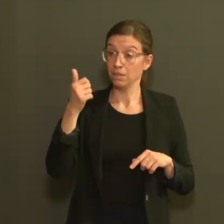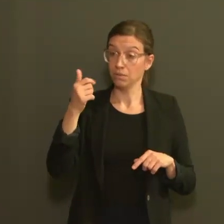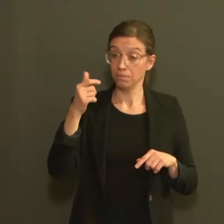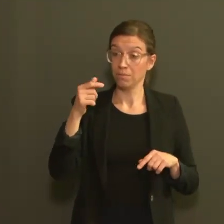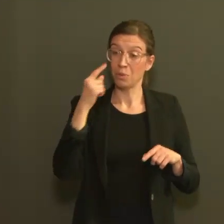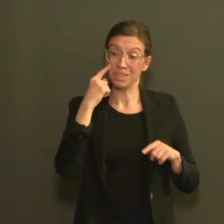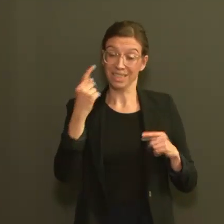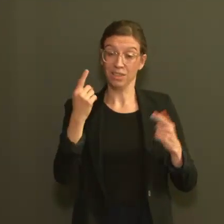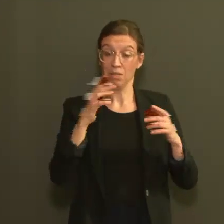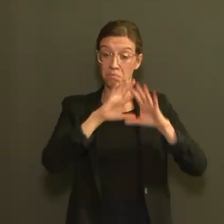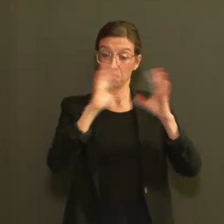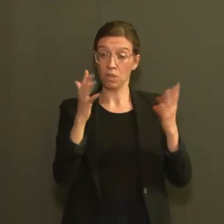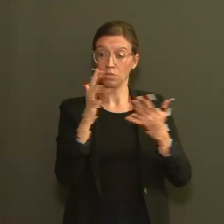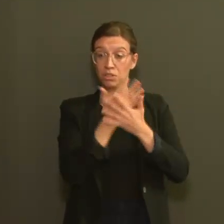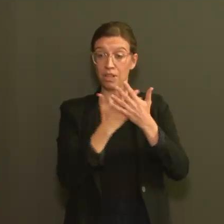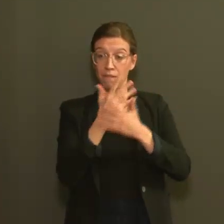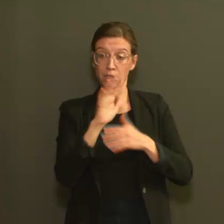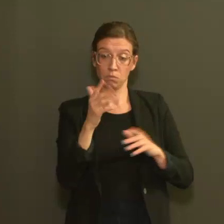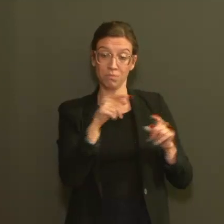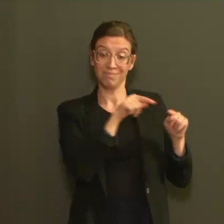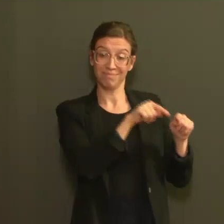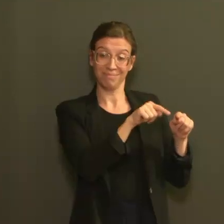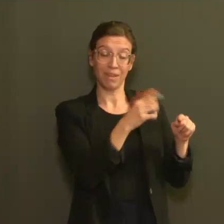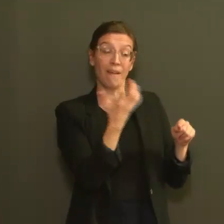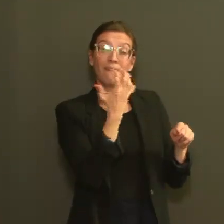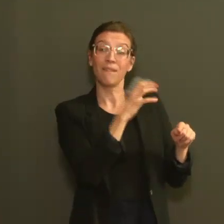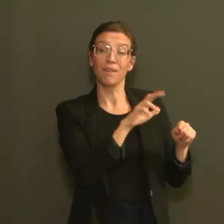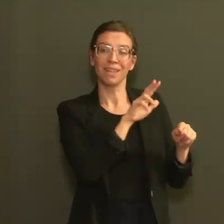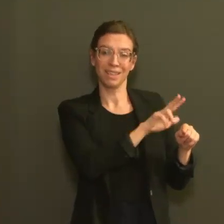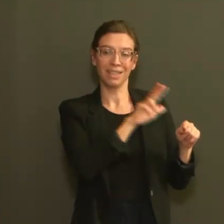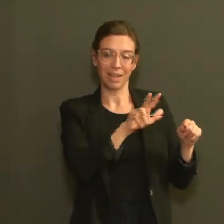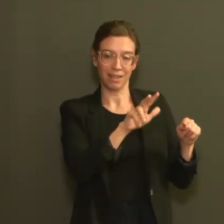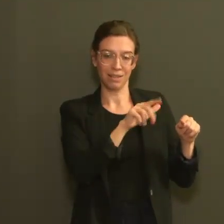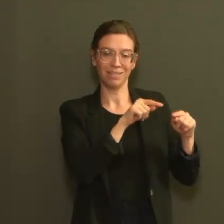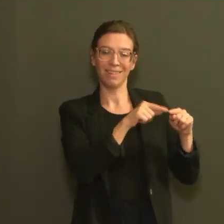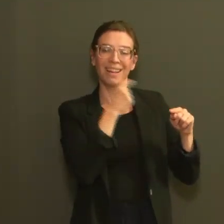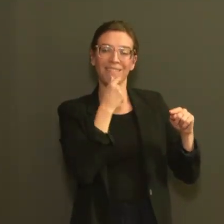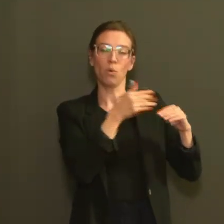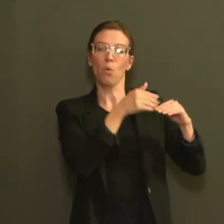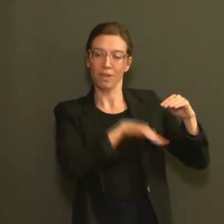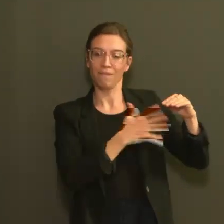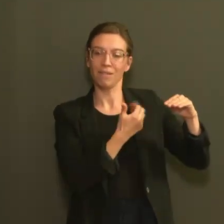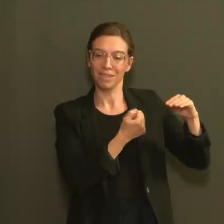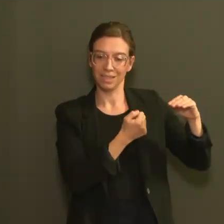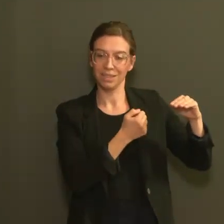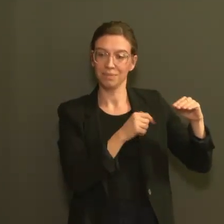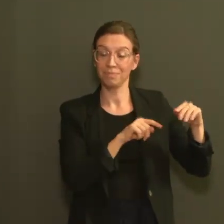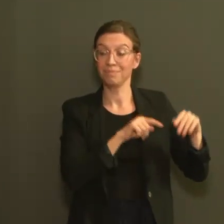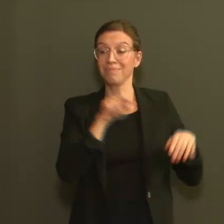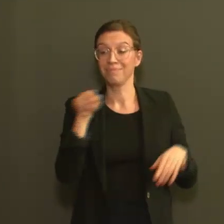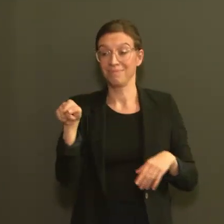eerste golf bij mensen beneden de 65 jaar en 63 overlijdens sinds deze zomer.